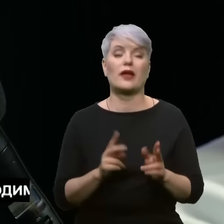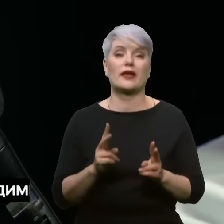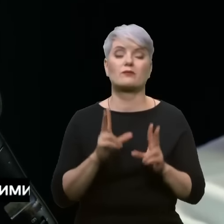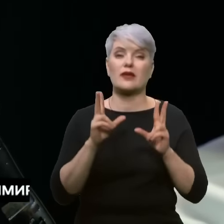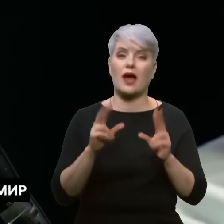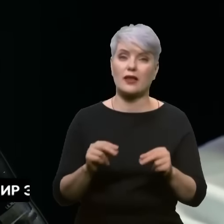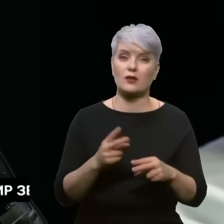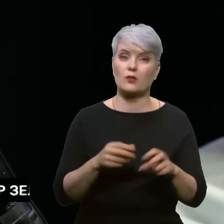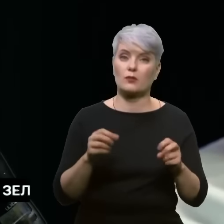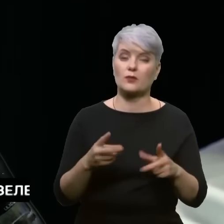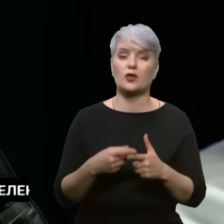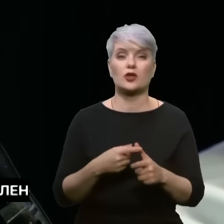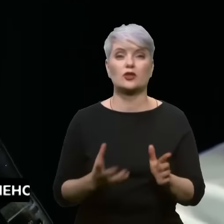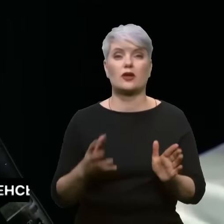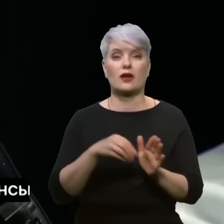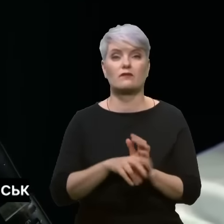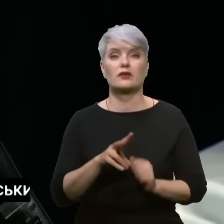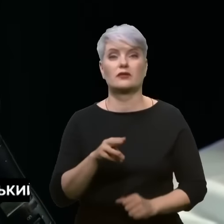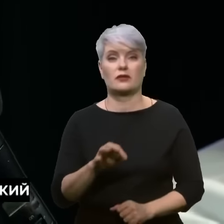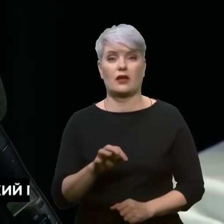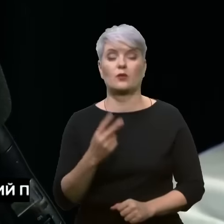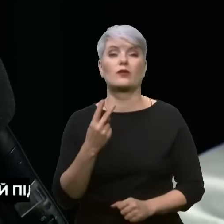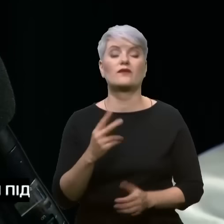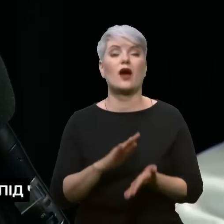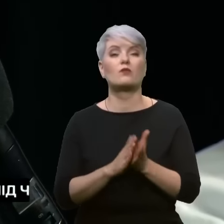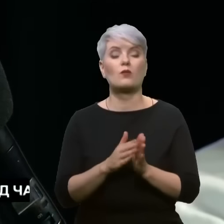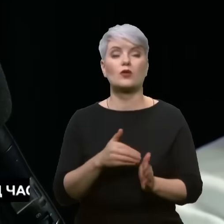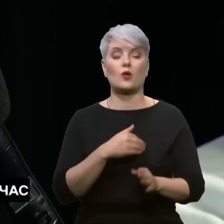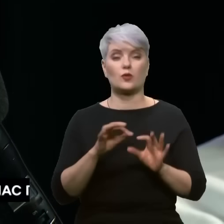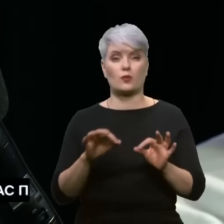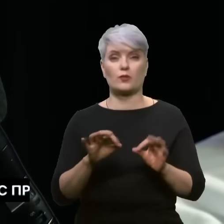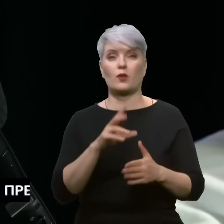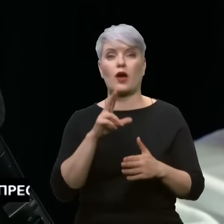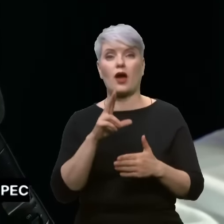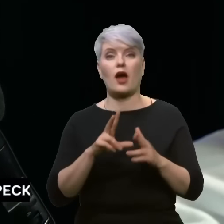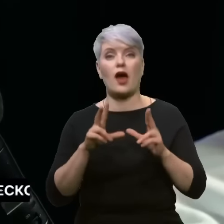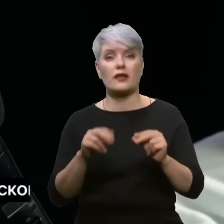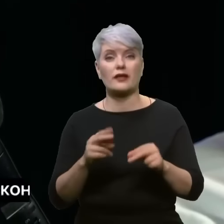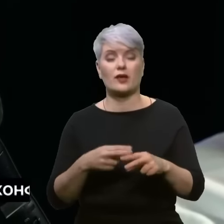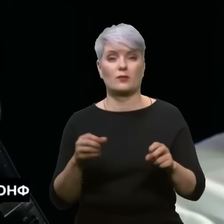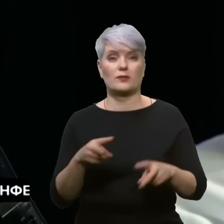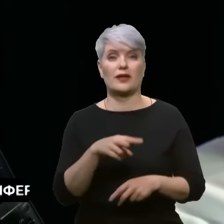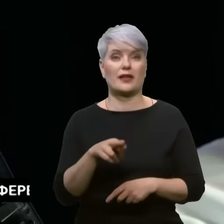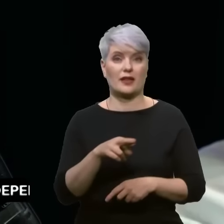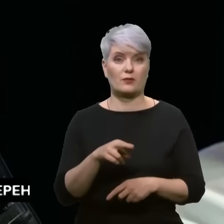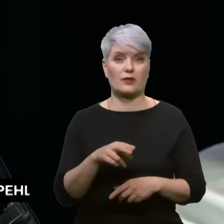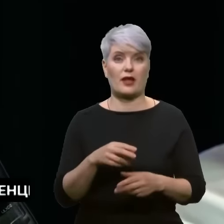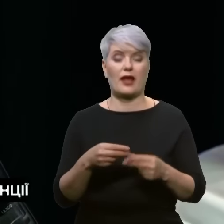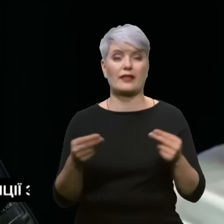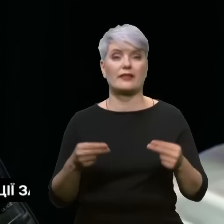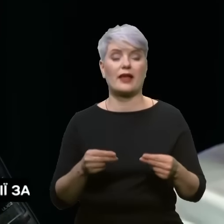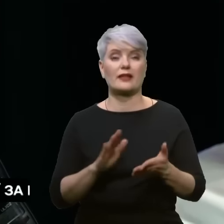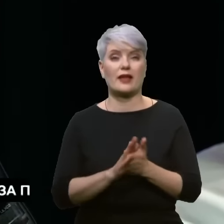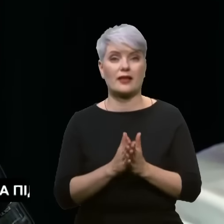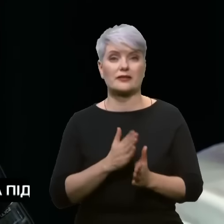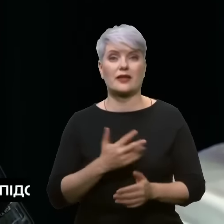безпеки чи в НАТО? І тут два моменти хочу пояснити. Щодо гарантій безпеки. З липня декларація є. Понад майже три